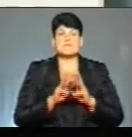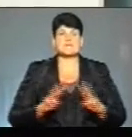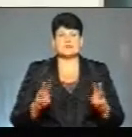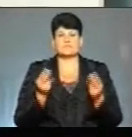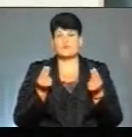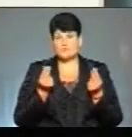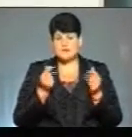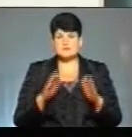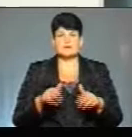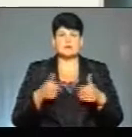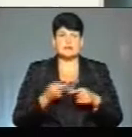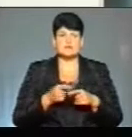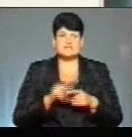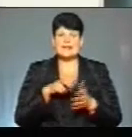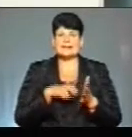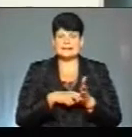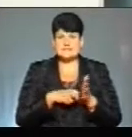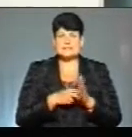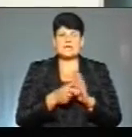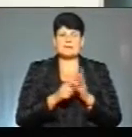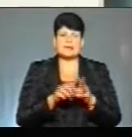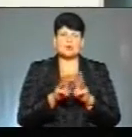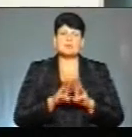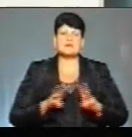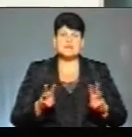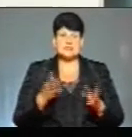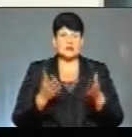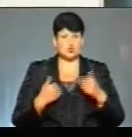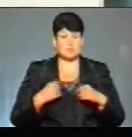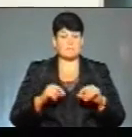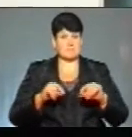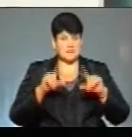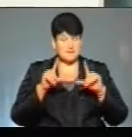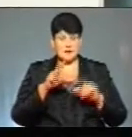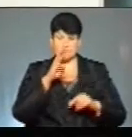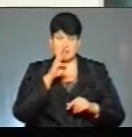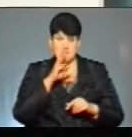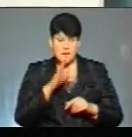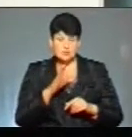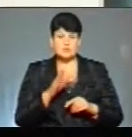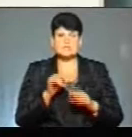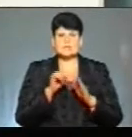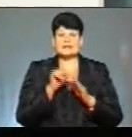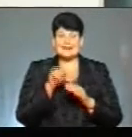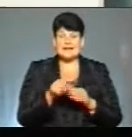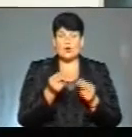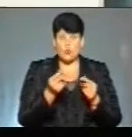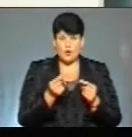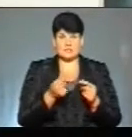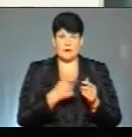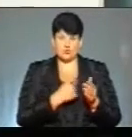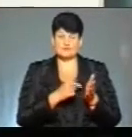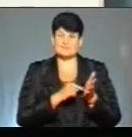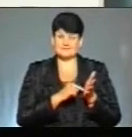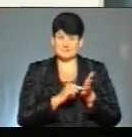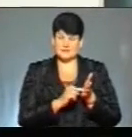Міністерство фінансів і надало цей лист Кабінету міністрів, що якщо ми піднімаємо заробітну плату, таких коштів, а хочу зазначити,